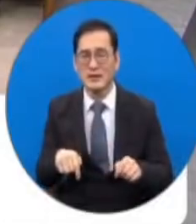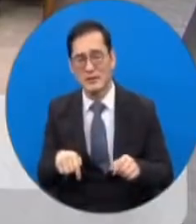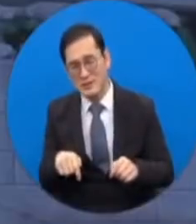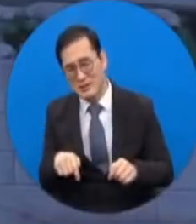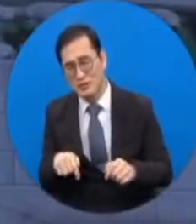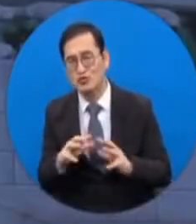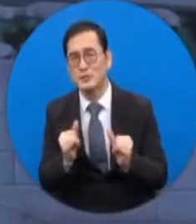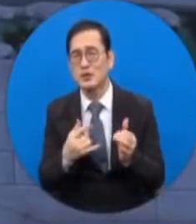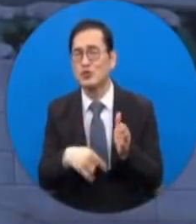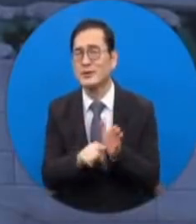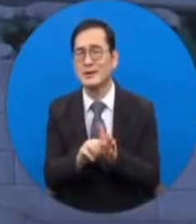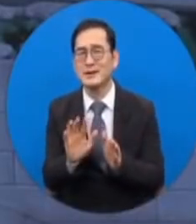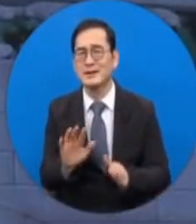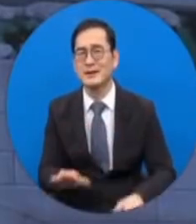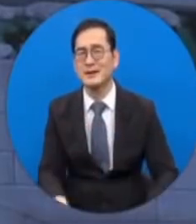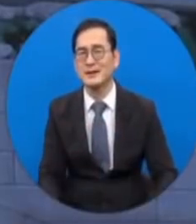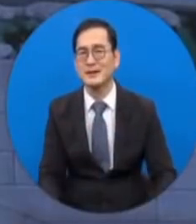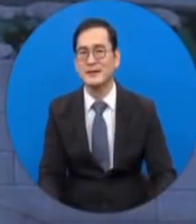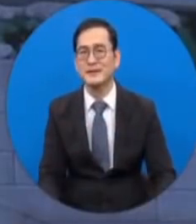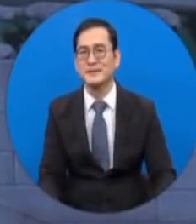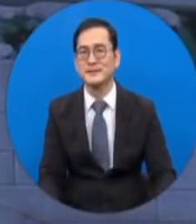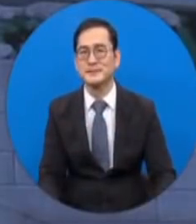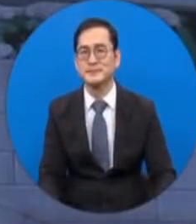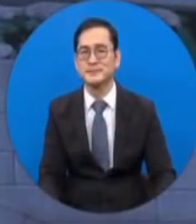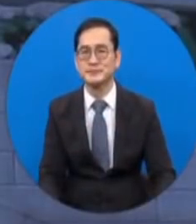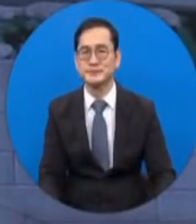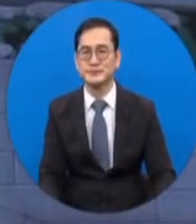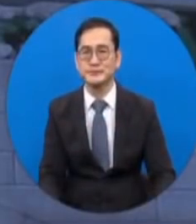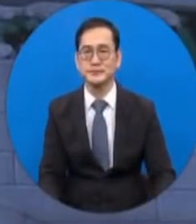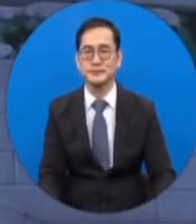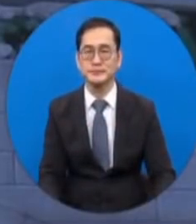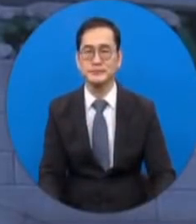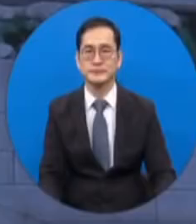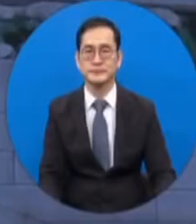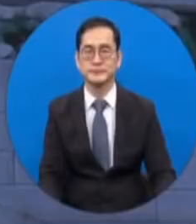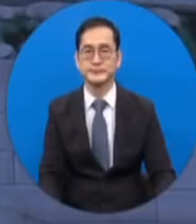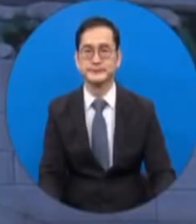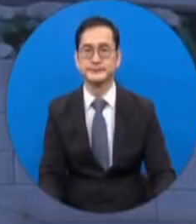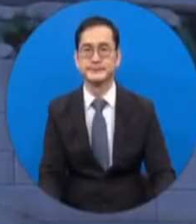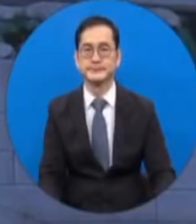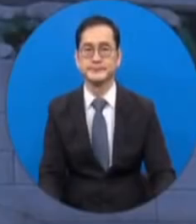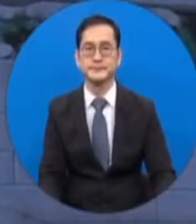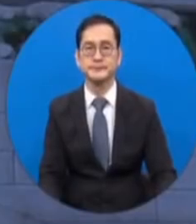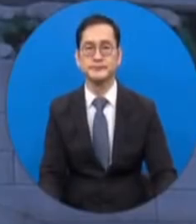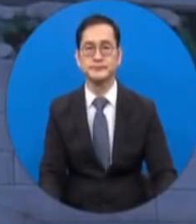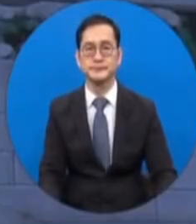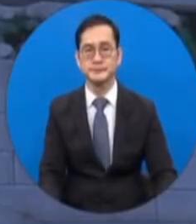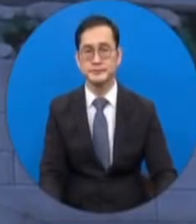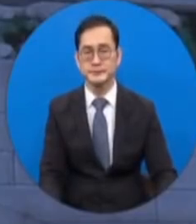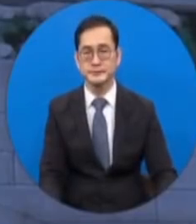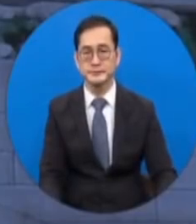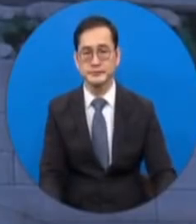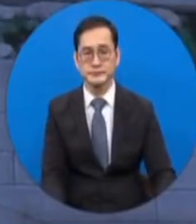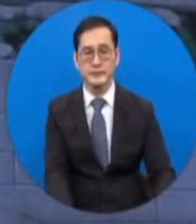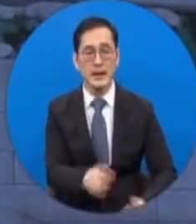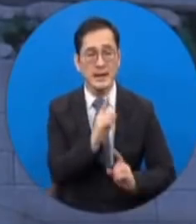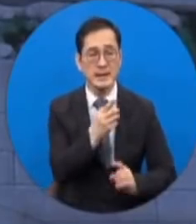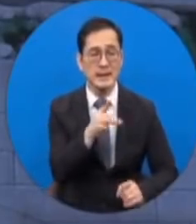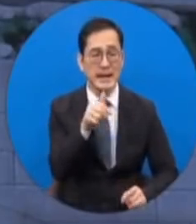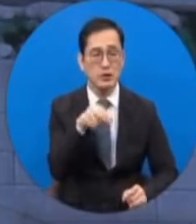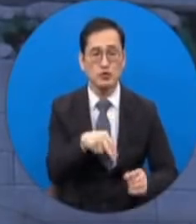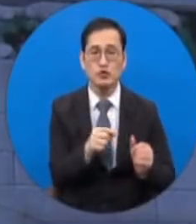오늘 그러면 언론보도를 보면 이 부분이 좀 미스테리한 겁니다 접사 글 했었던 이 책 유 의원은